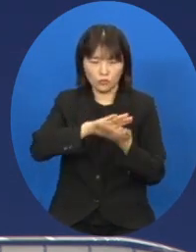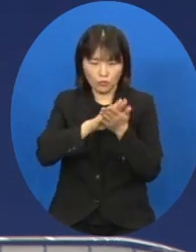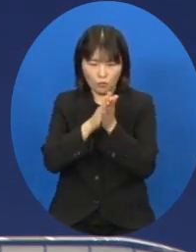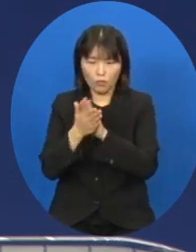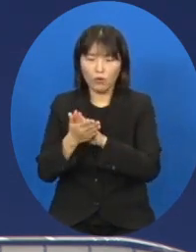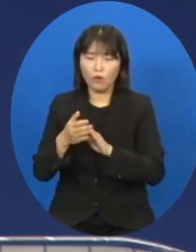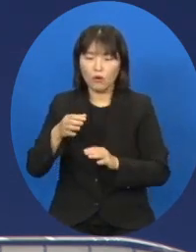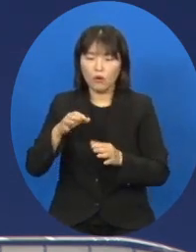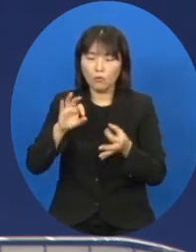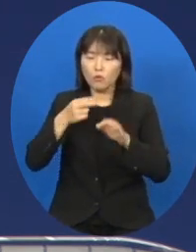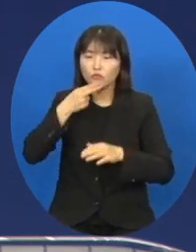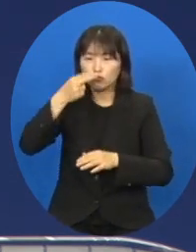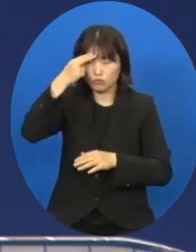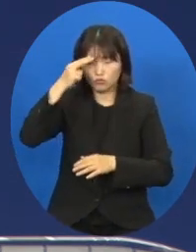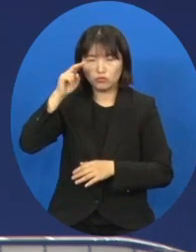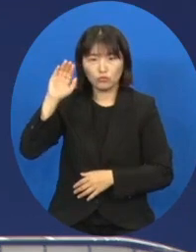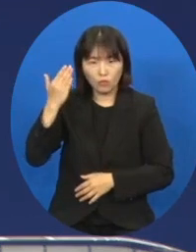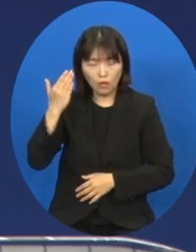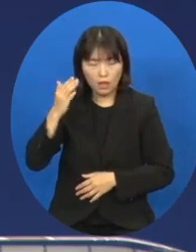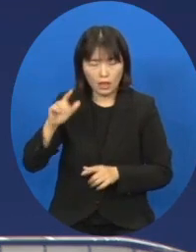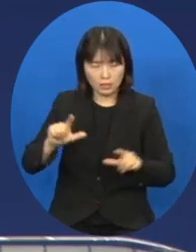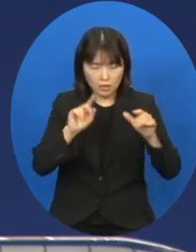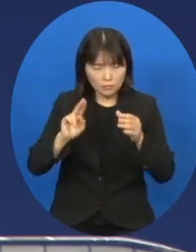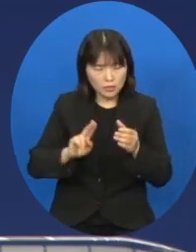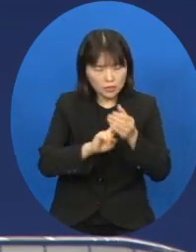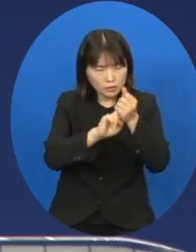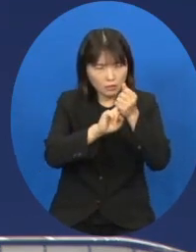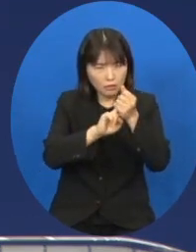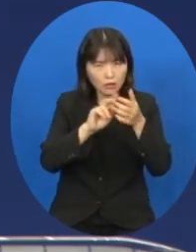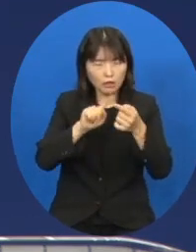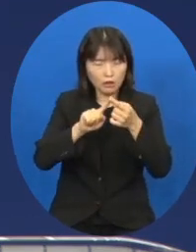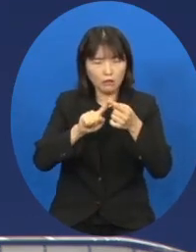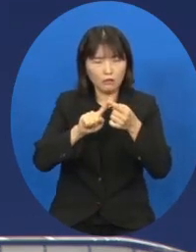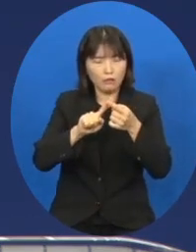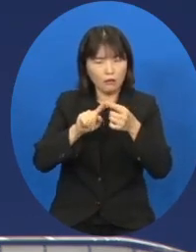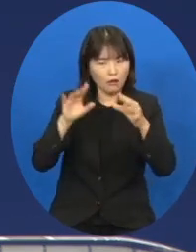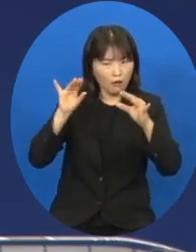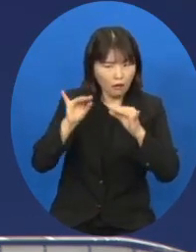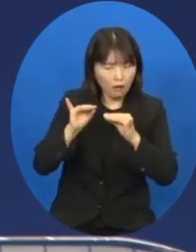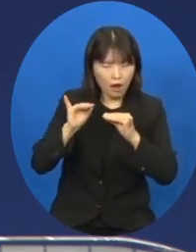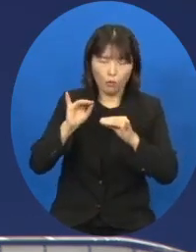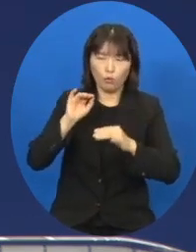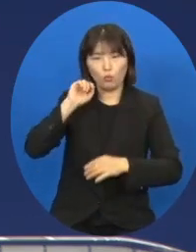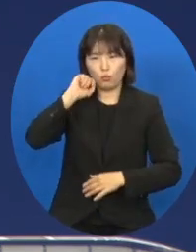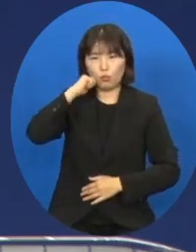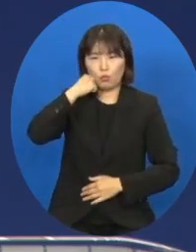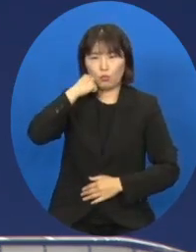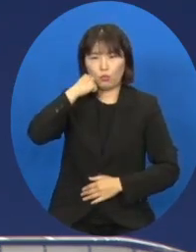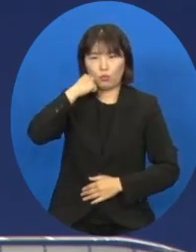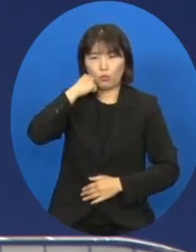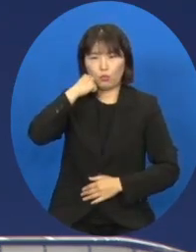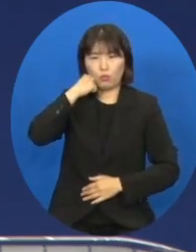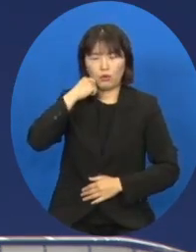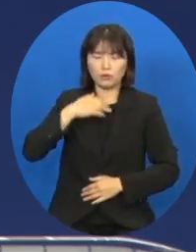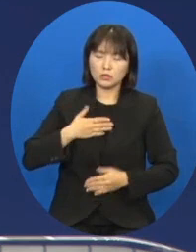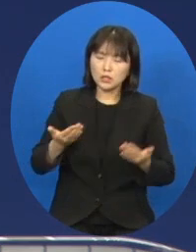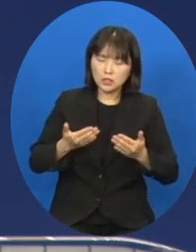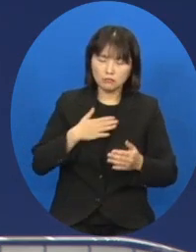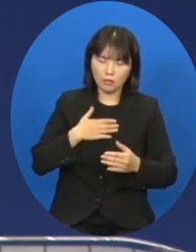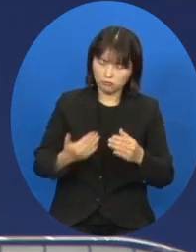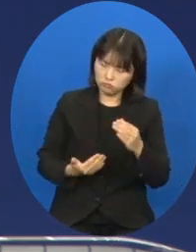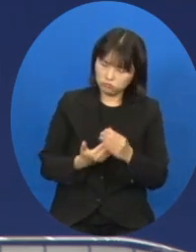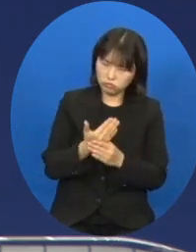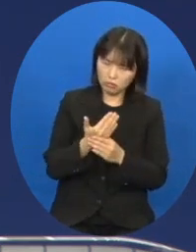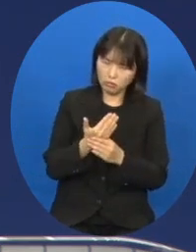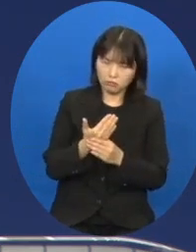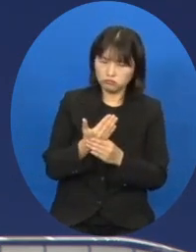포도주가 되는 것 같은 삶의 기적이 일어난다는 것을 선뜻 동의하기 어려웠어요. 왜 그런 일이 내게 일어났다고